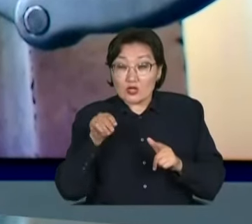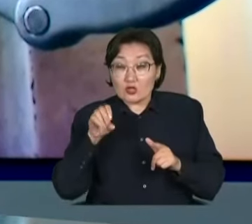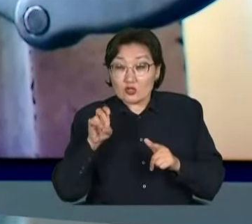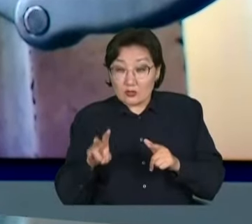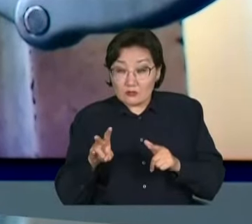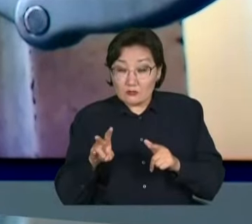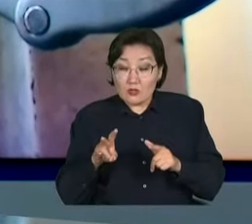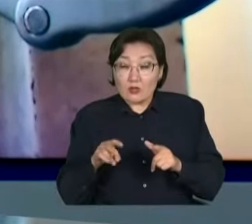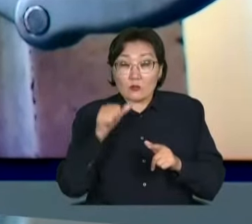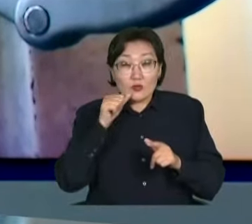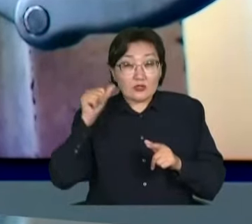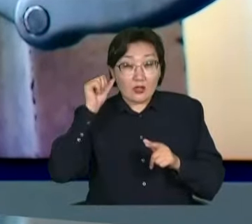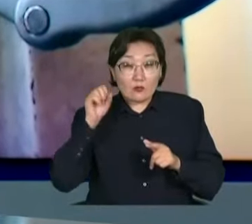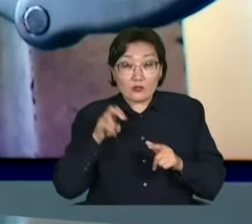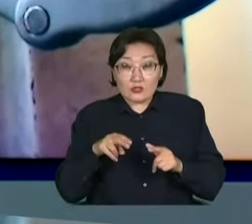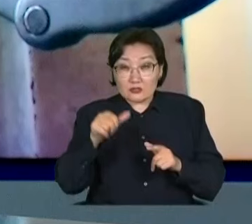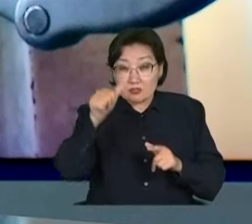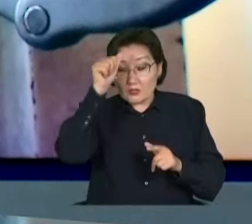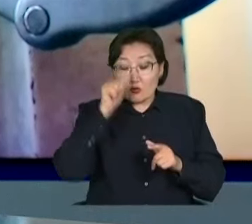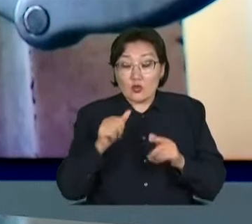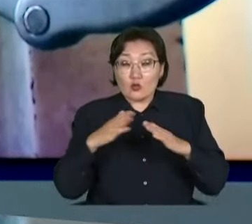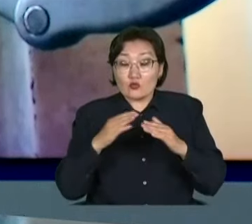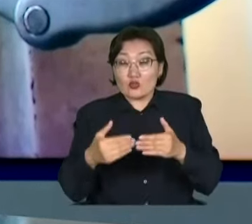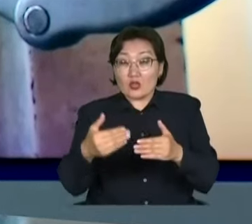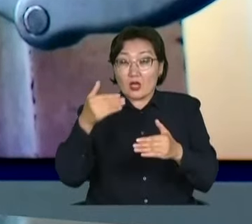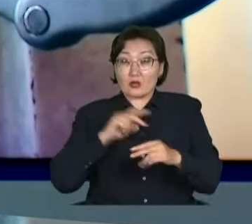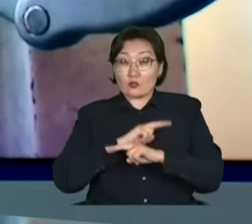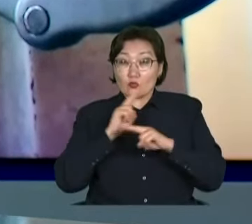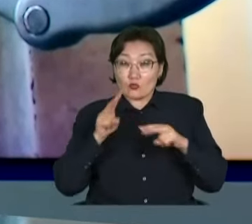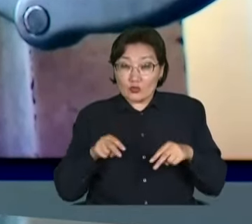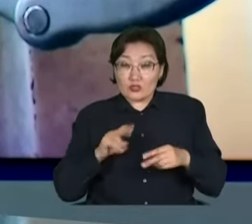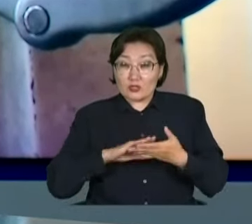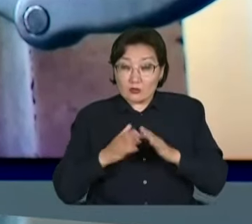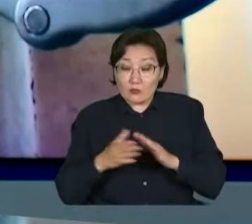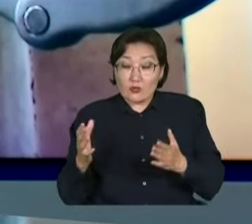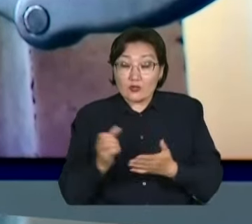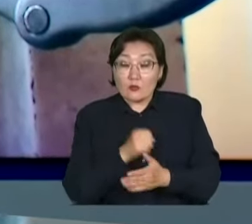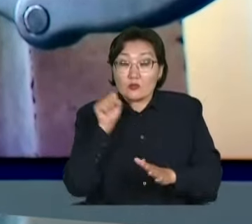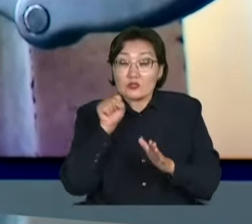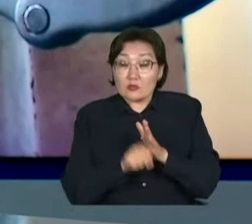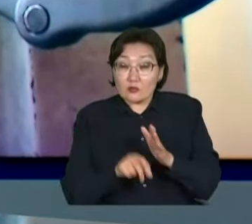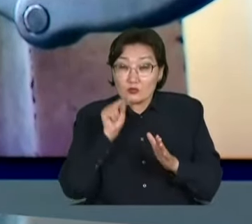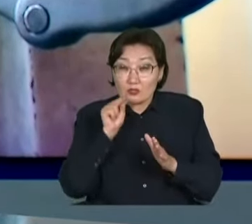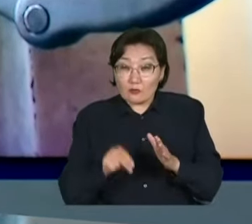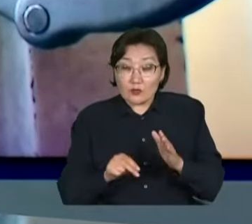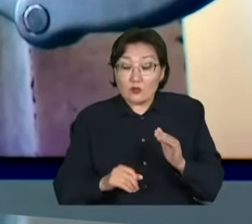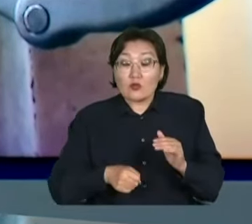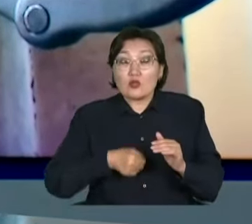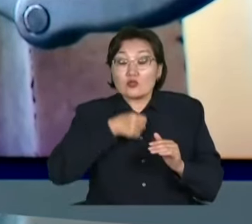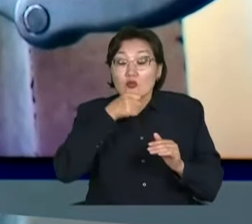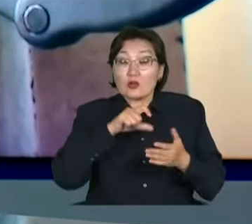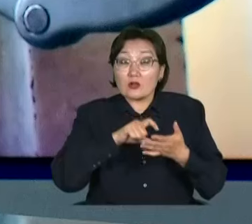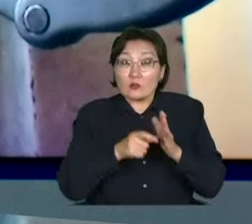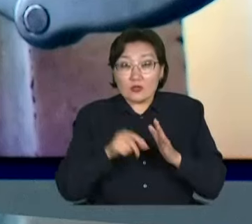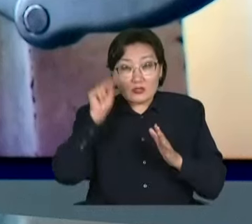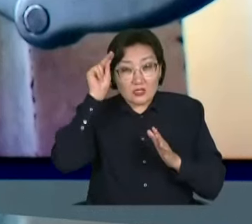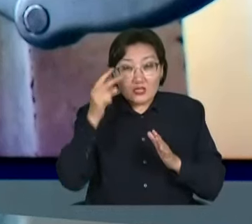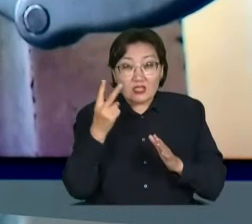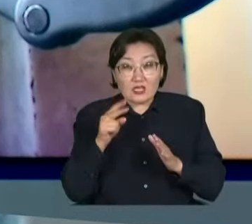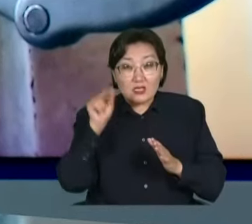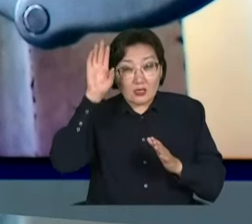Орынбай былтыр сәуір айында үйінің артынан өлі күйінде табылған еді. Ал оны өлтірді деген күдікке жоғары сыныпта оқитын екі ер